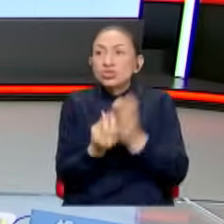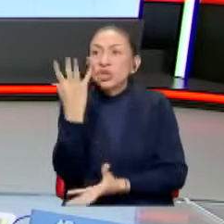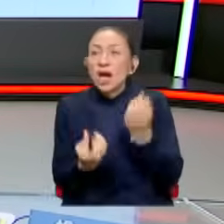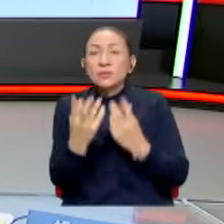neticesi